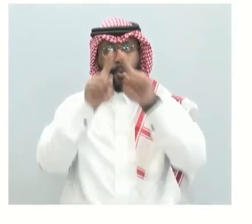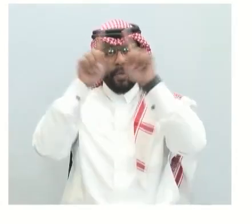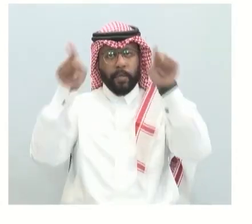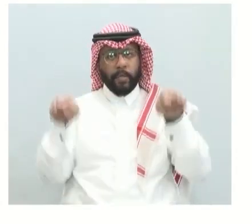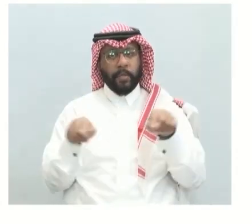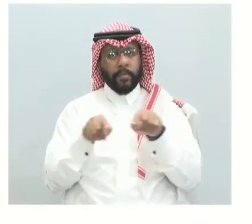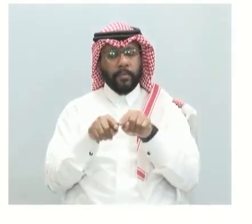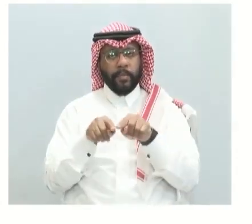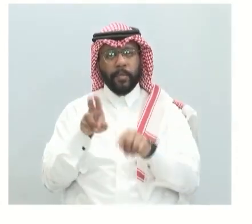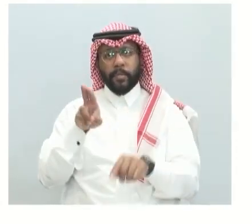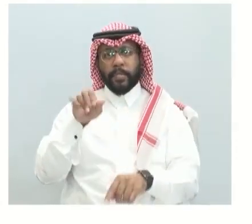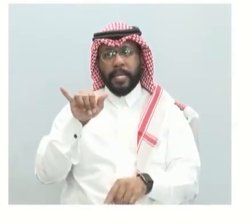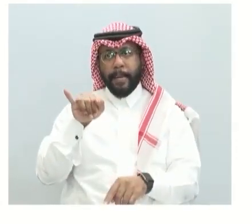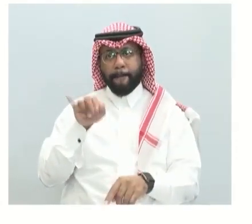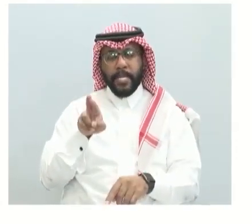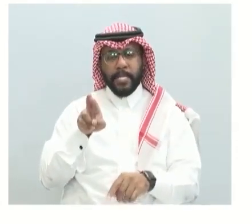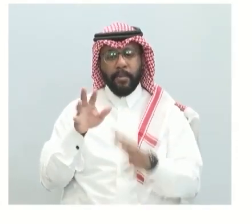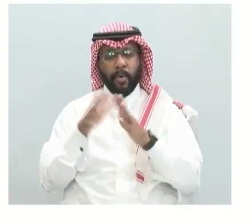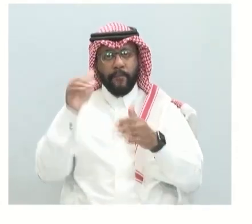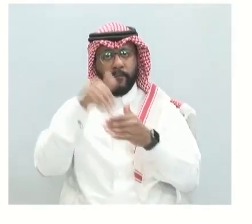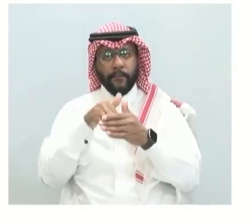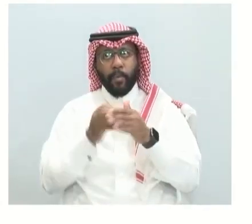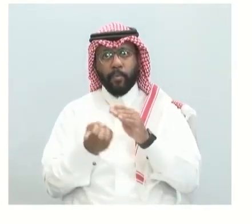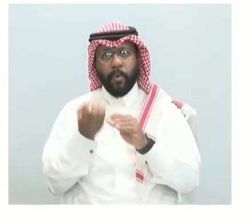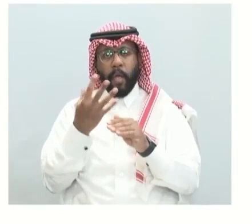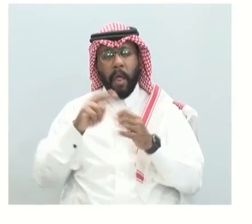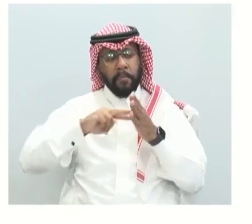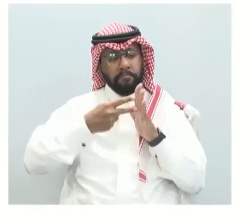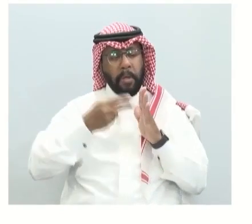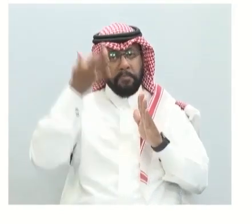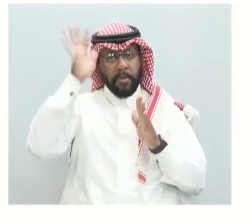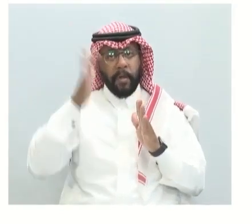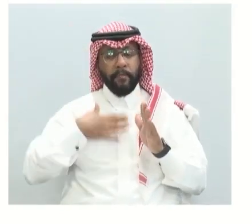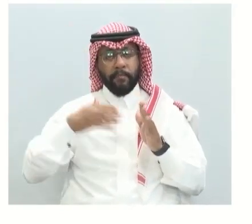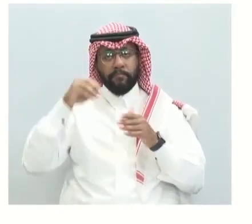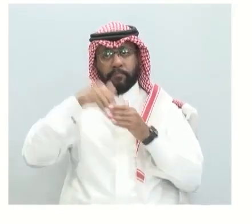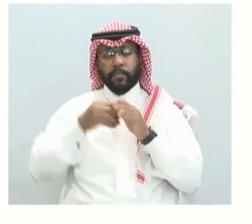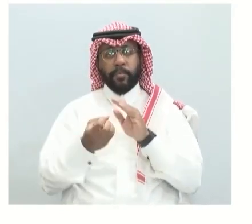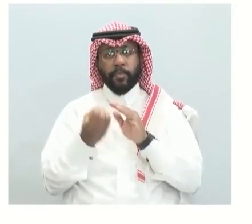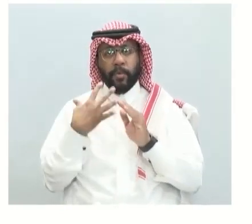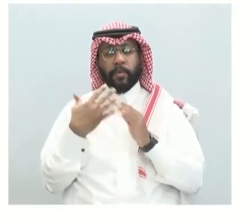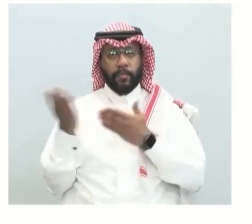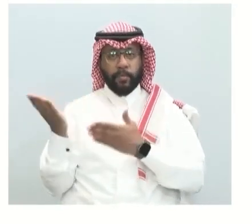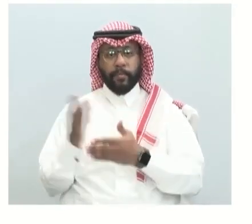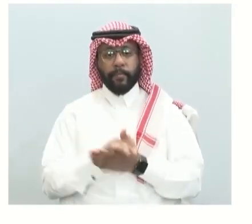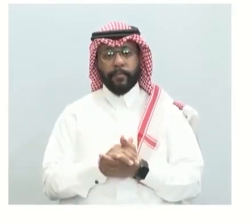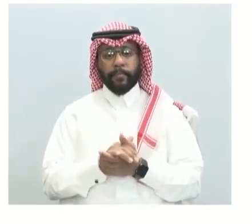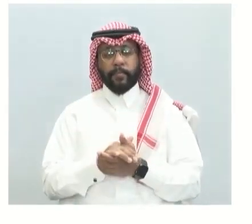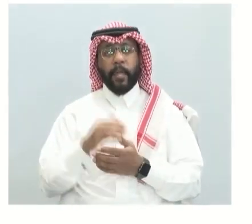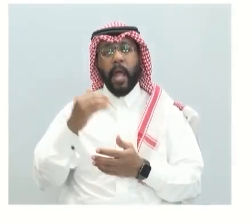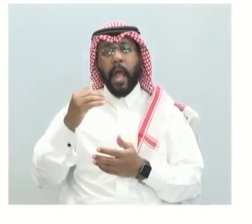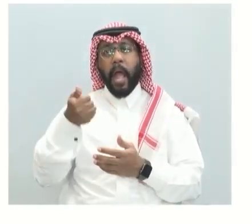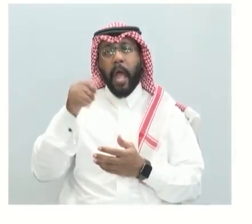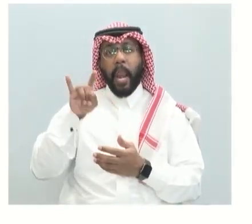الاستيتوس في التيمز يتم تعيينها تلقائيا وممكن اقوم بتغييرها يدويا في اي وقت انا اريده ما هي الحالات